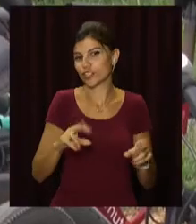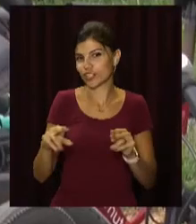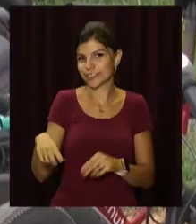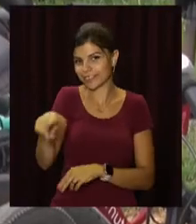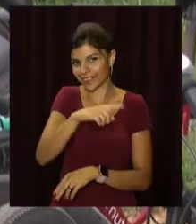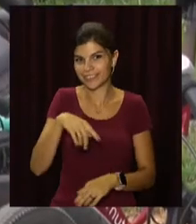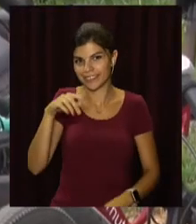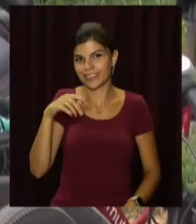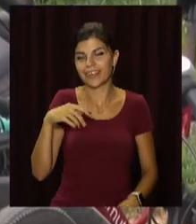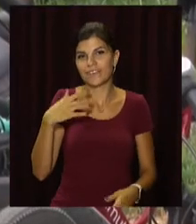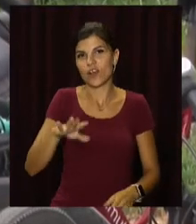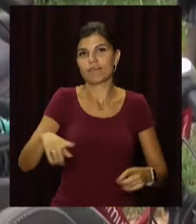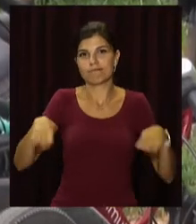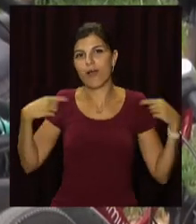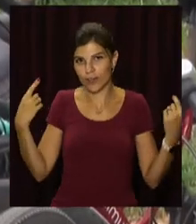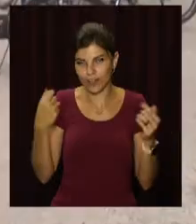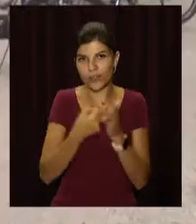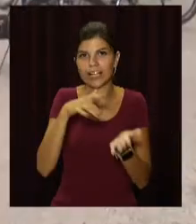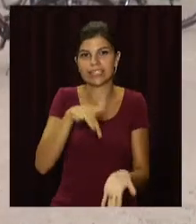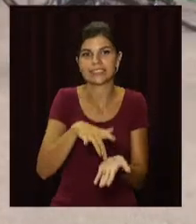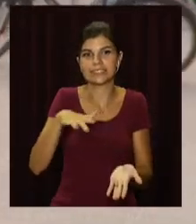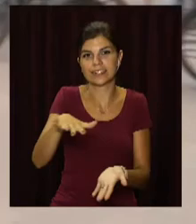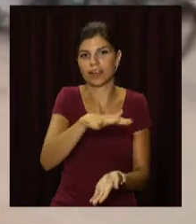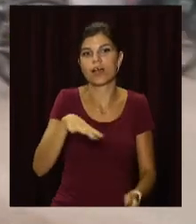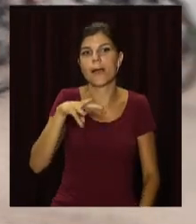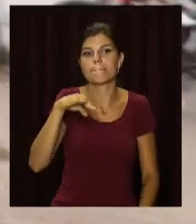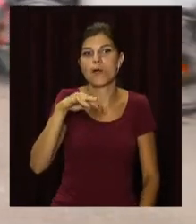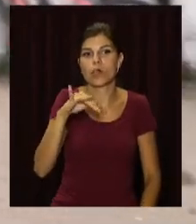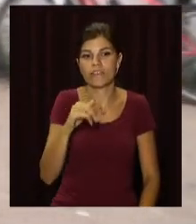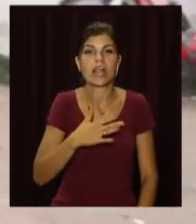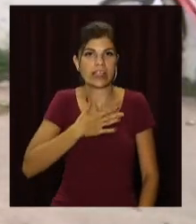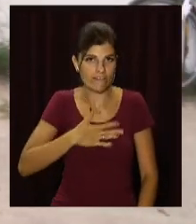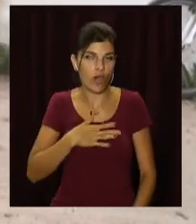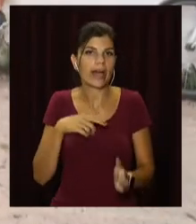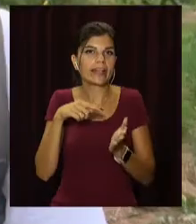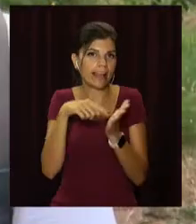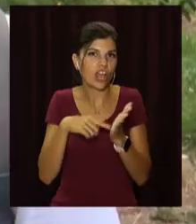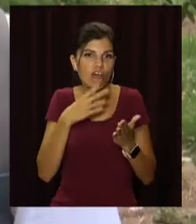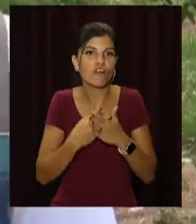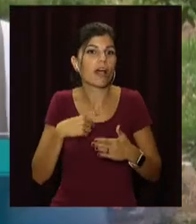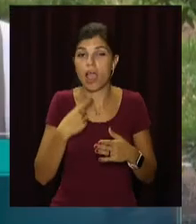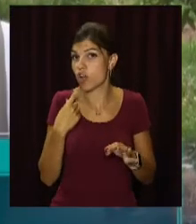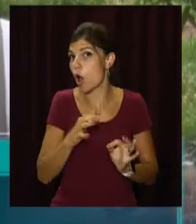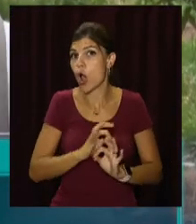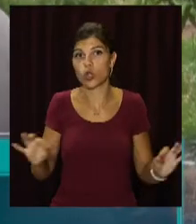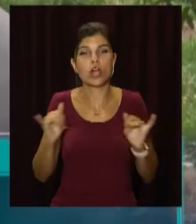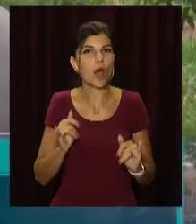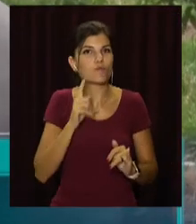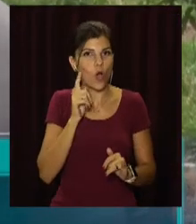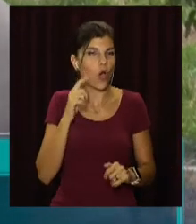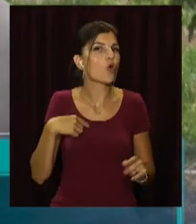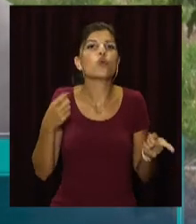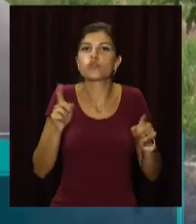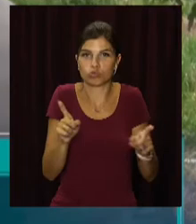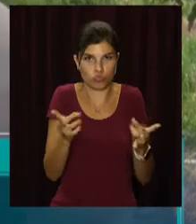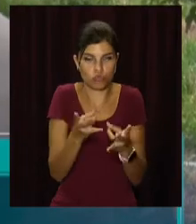Учасники велопробігу фінішували на центральній площі Миколаївки. Із задоволенням діляться враженнями. Отлично для молоді, то, що потрібно